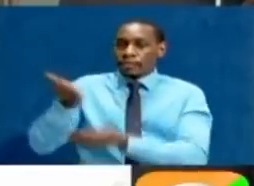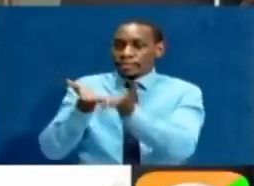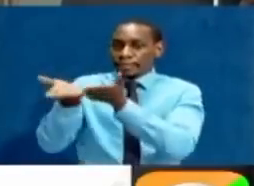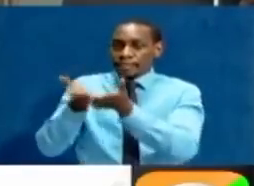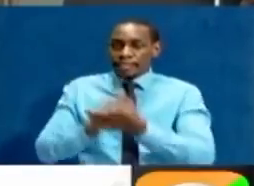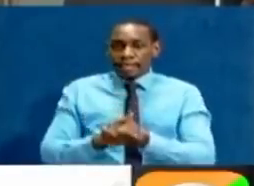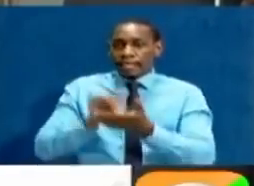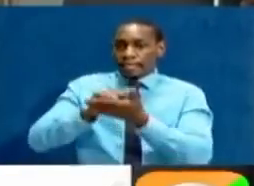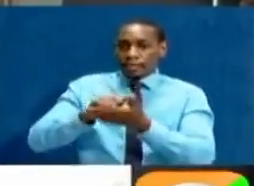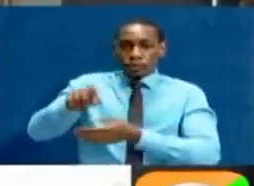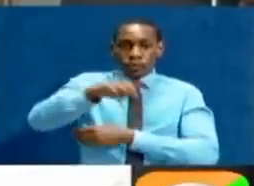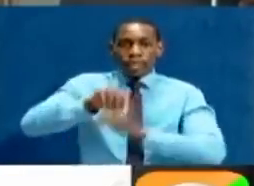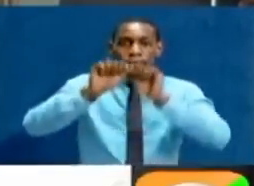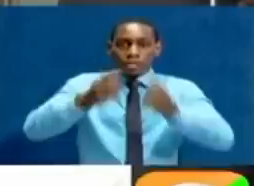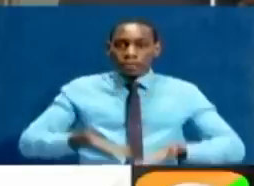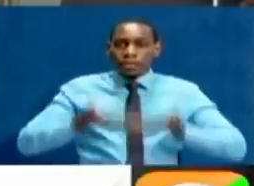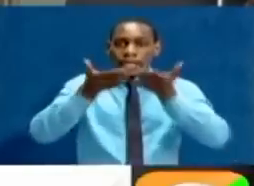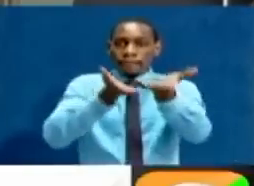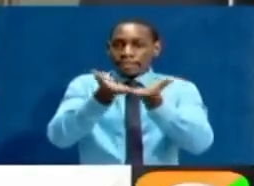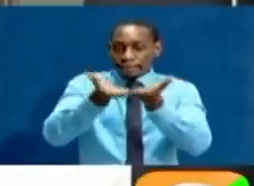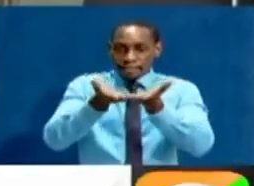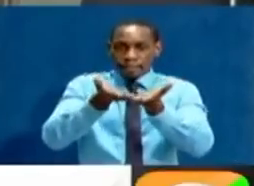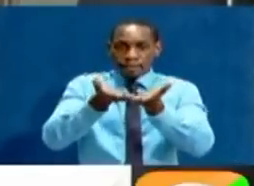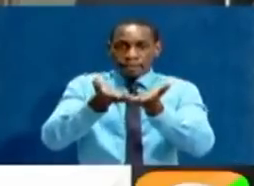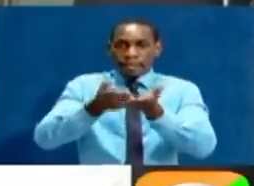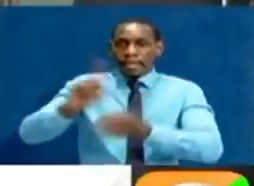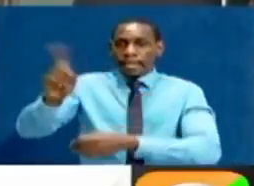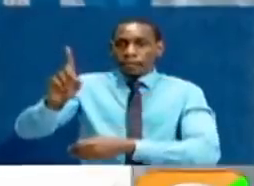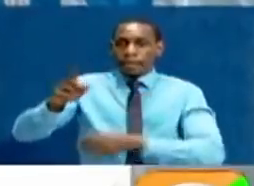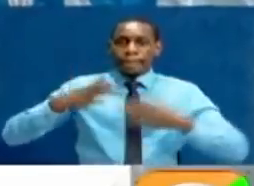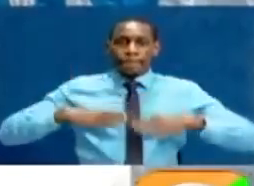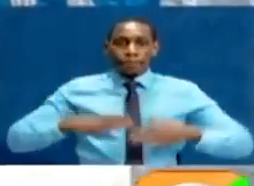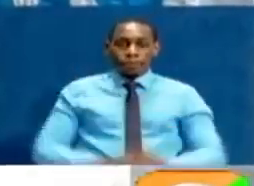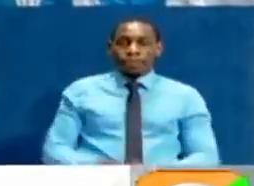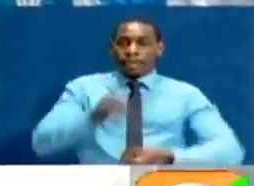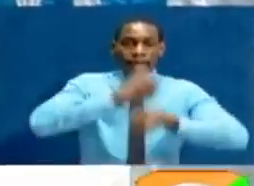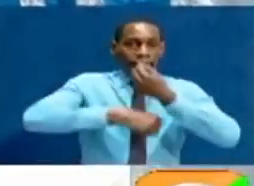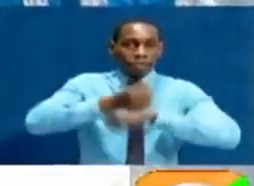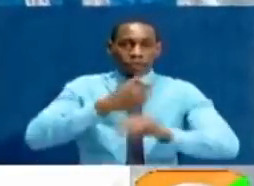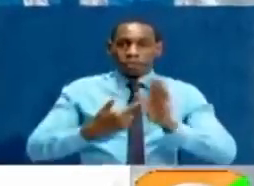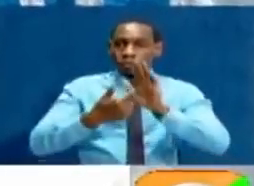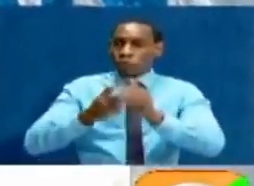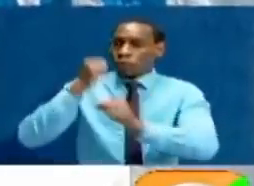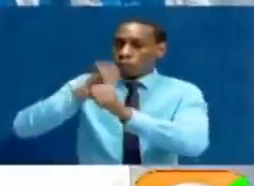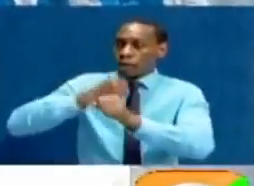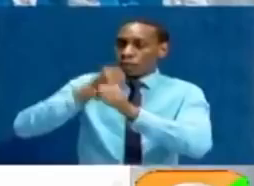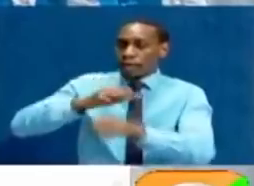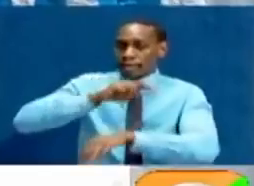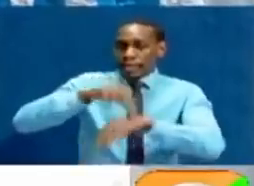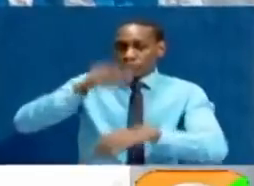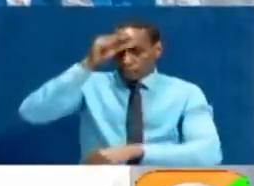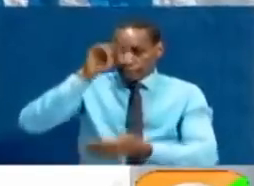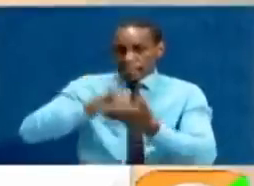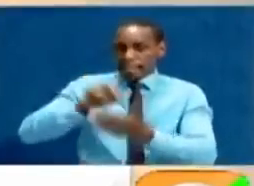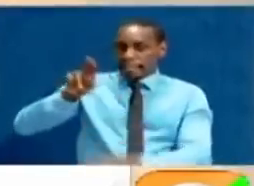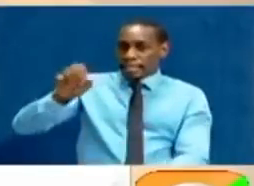Metropolitan Services so that we can be able to deliver service to the Nairobi citizens. Hatua inaonyesha jitihada za serikali kuu